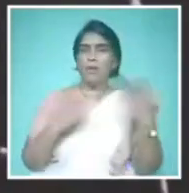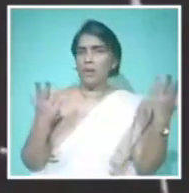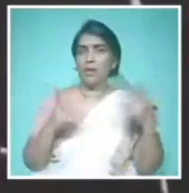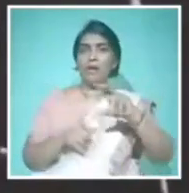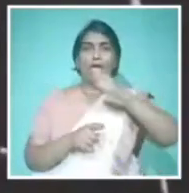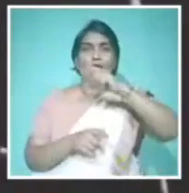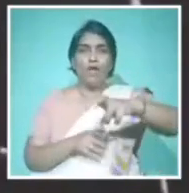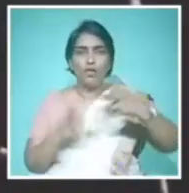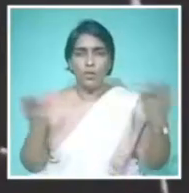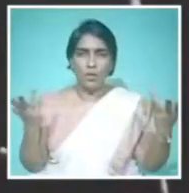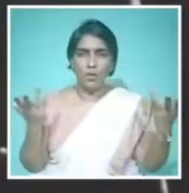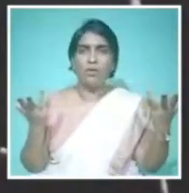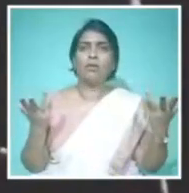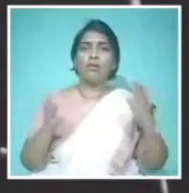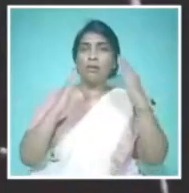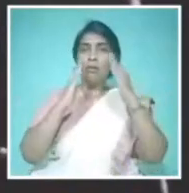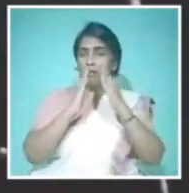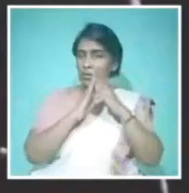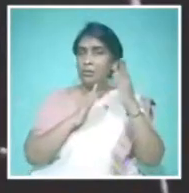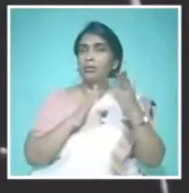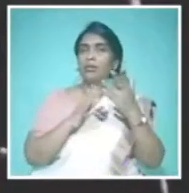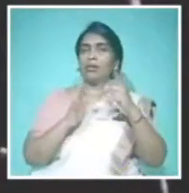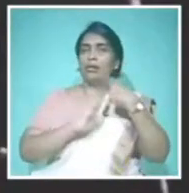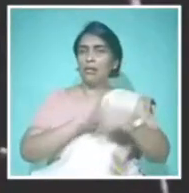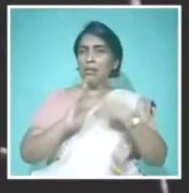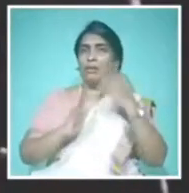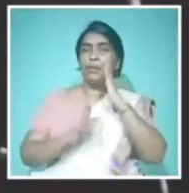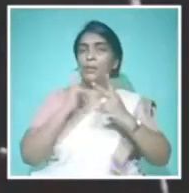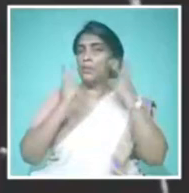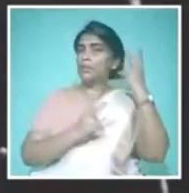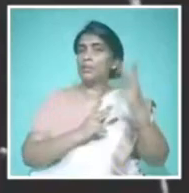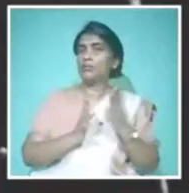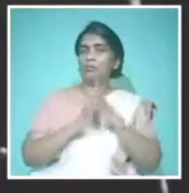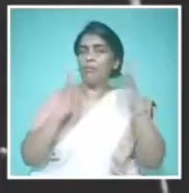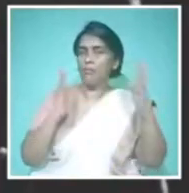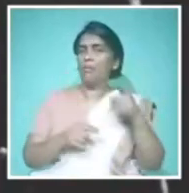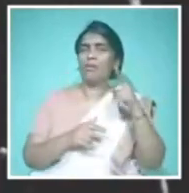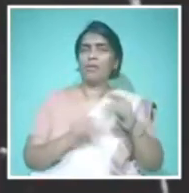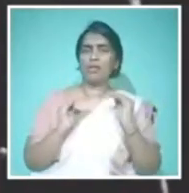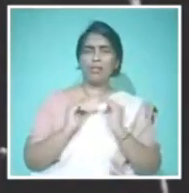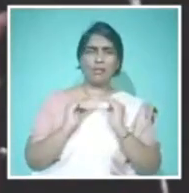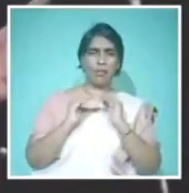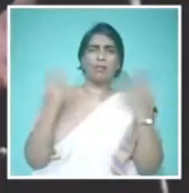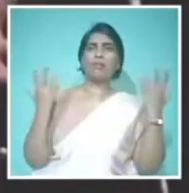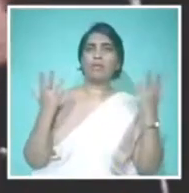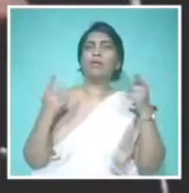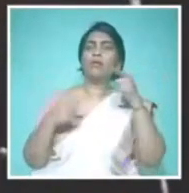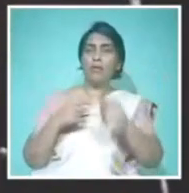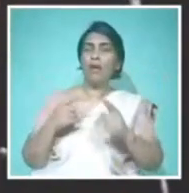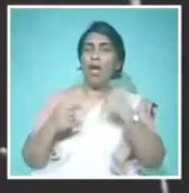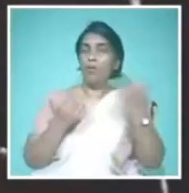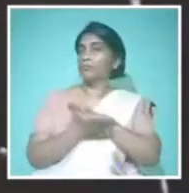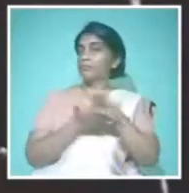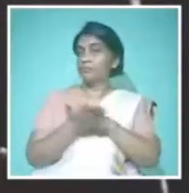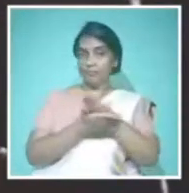ටැප් වැඩ කරන්නේ හරියට බංග්ලෝ එක දේශීය සංචාරකයන්ටත් ගොඩක් අයට නුසුදුසු මට්ටමක තියෙන්නේ එතකොට මේවා අලුත්